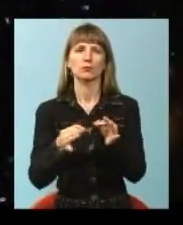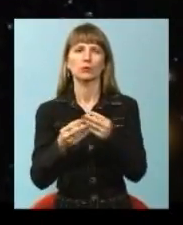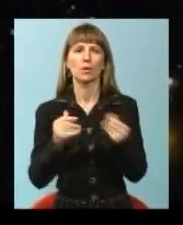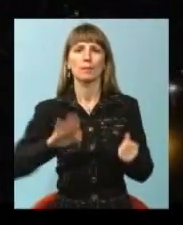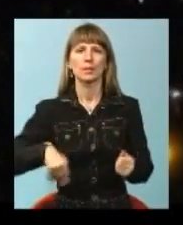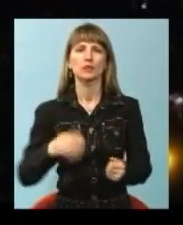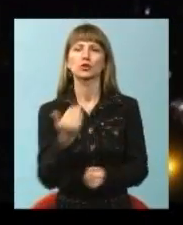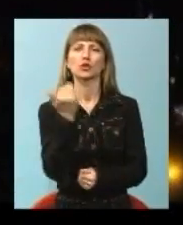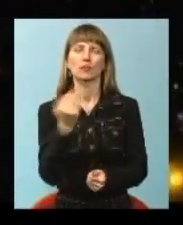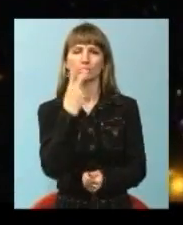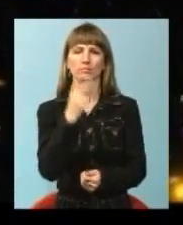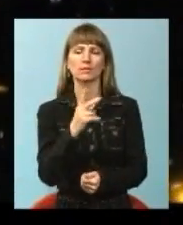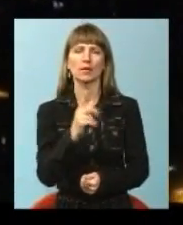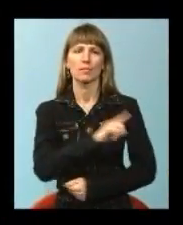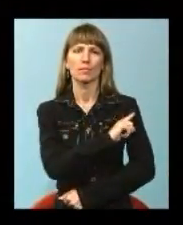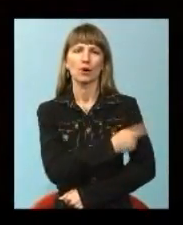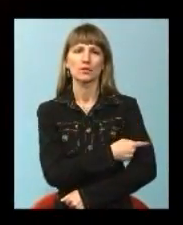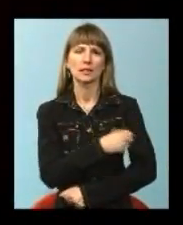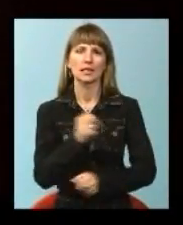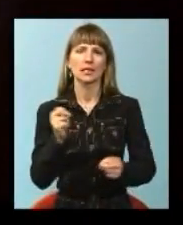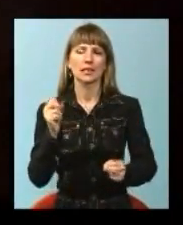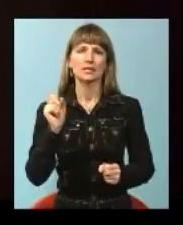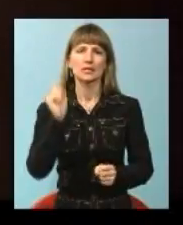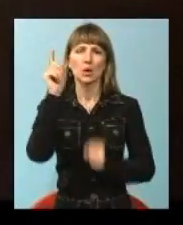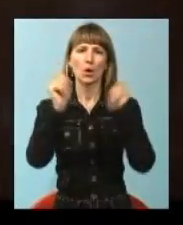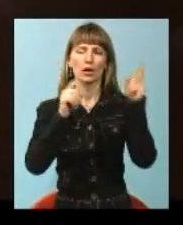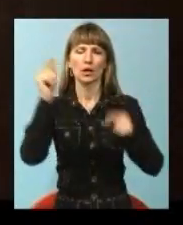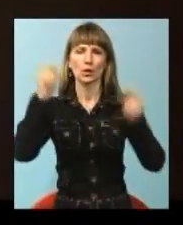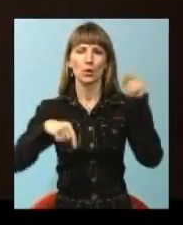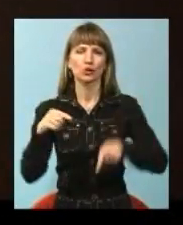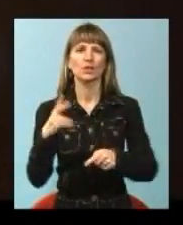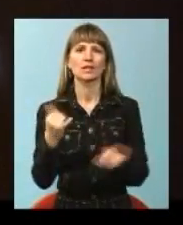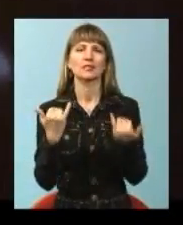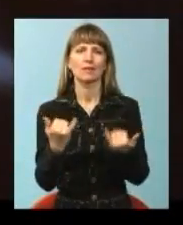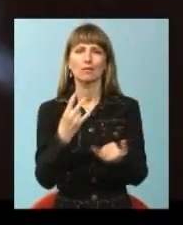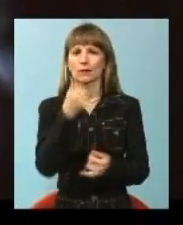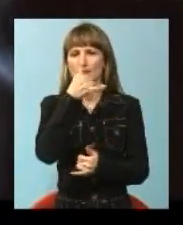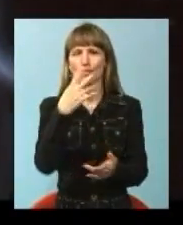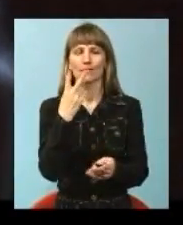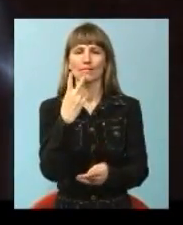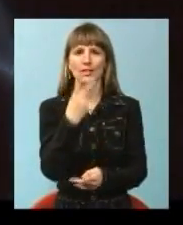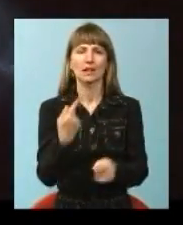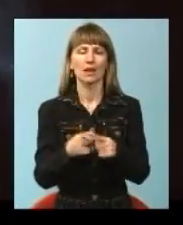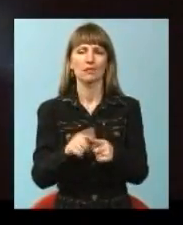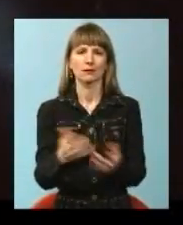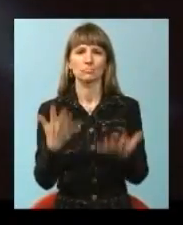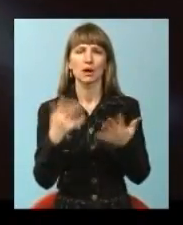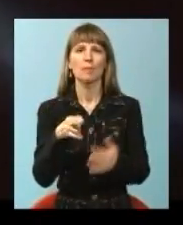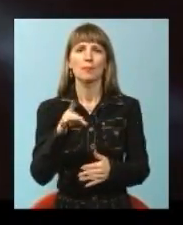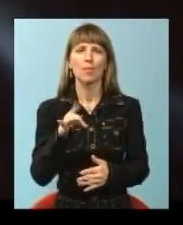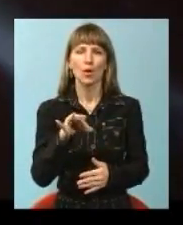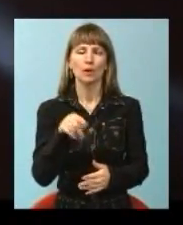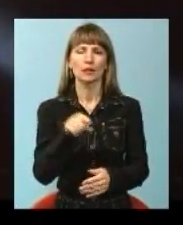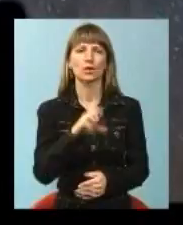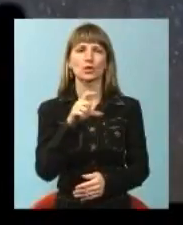небі спостерігалися потужні зоряні дощі. До сьогодні ми не можемо бачити це видовищне явище, проте сузір'я можемо знайти